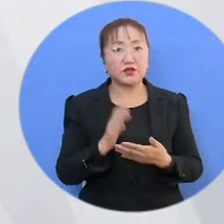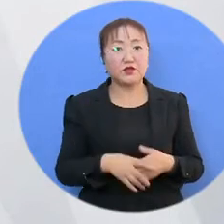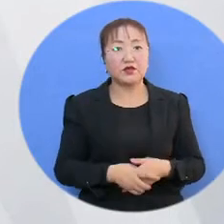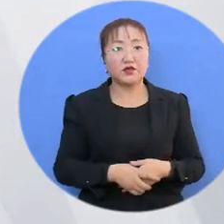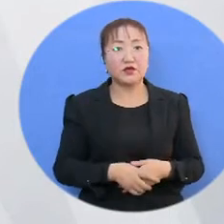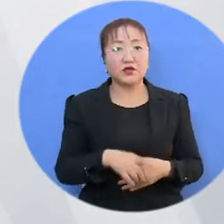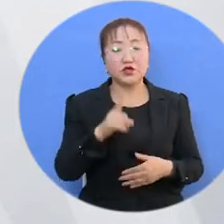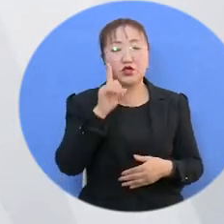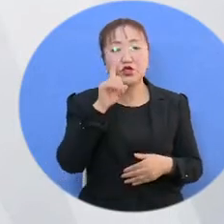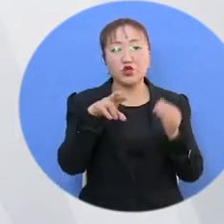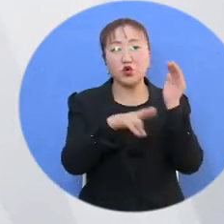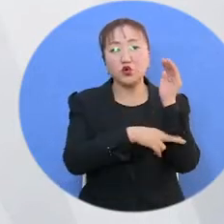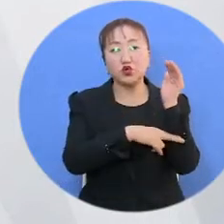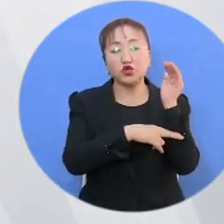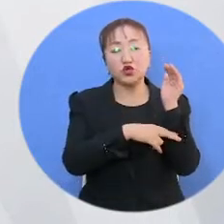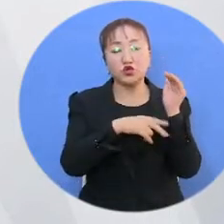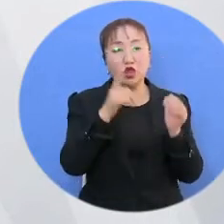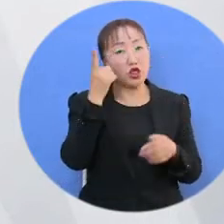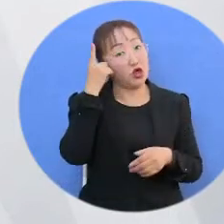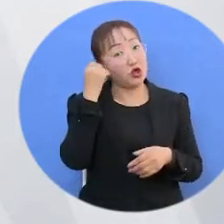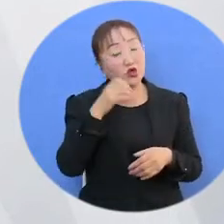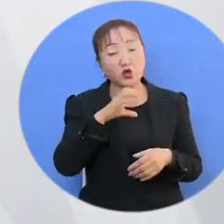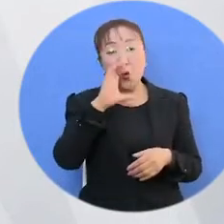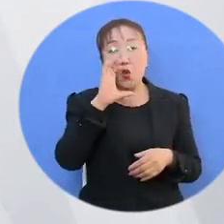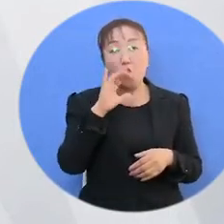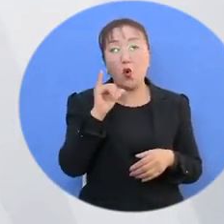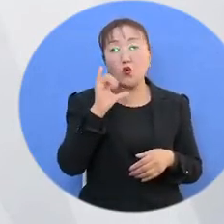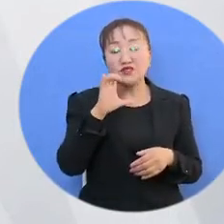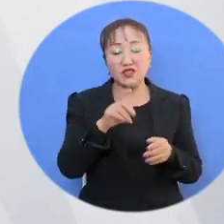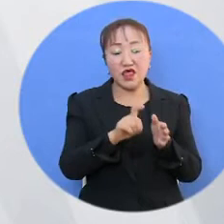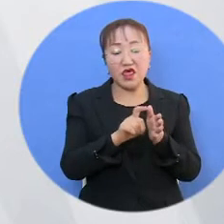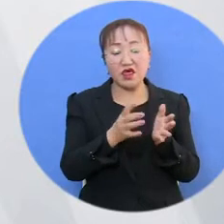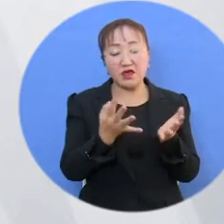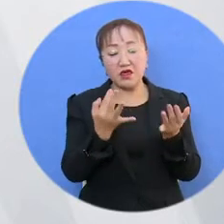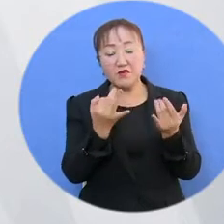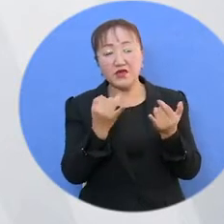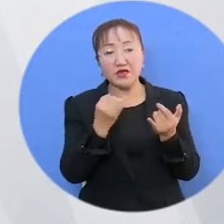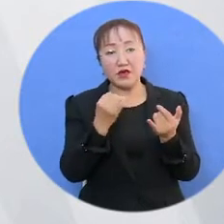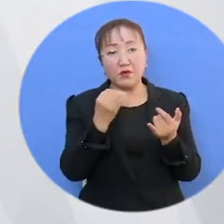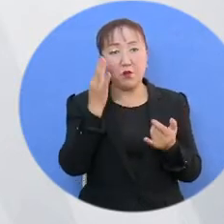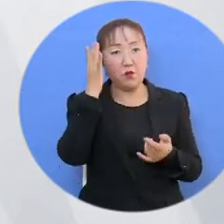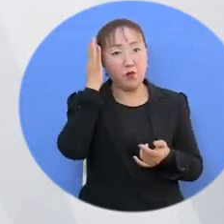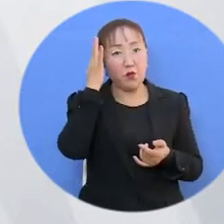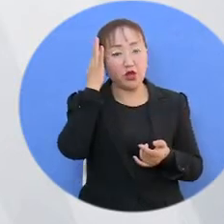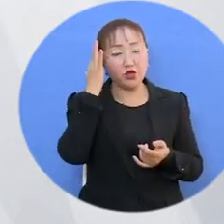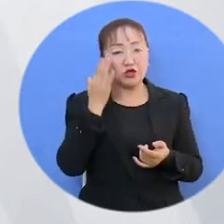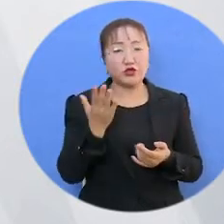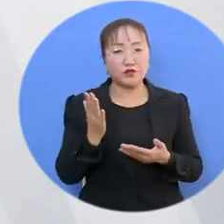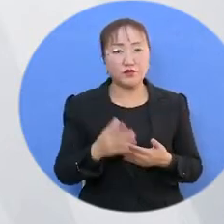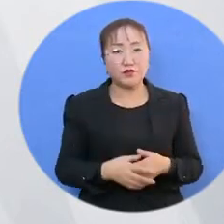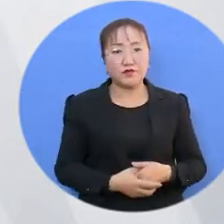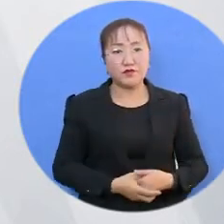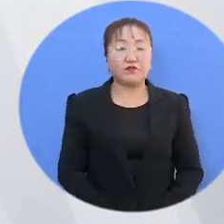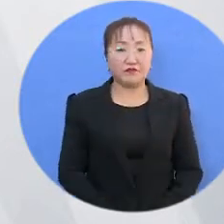хэмжээг хэмжиж үзсэн үү? Аа мөн өдөрт хэдэн аяг уух, ус уух ёстой вэ гэдгийг анзаарч мэдсэн